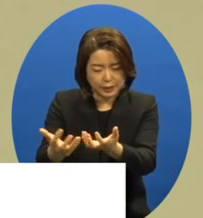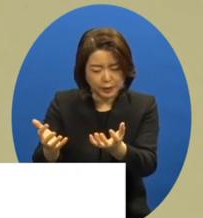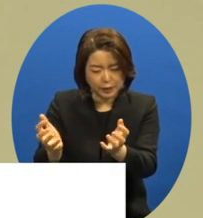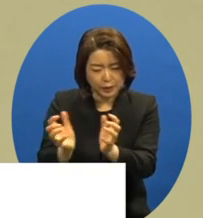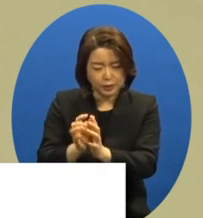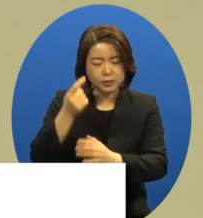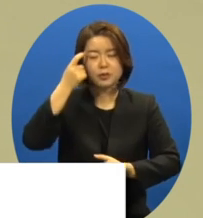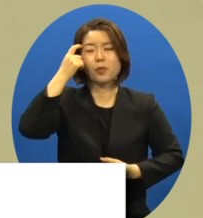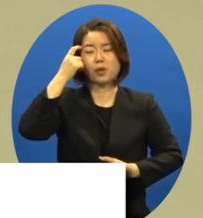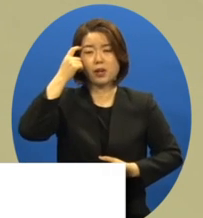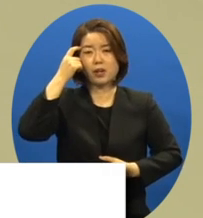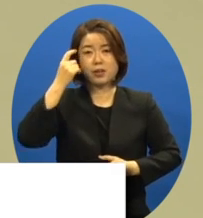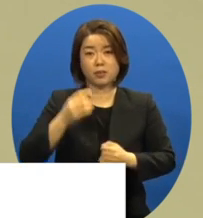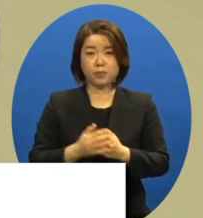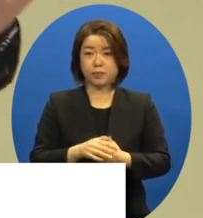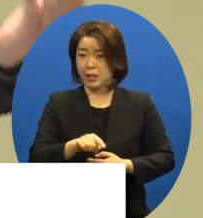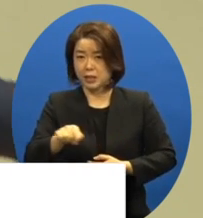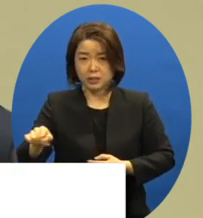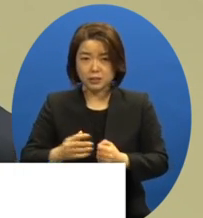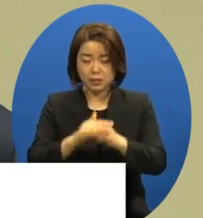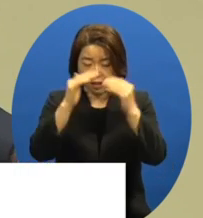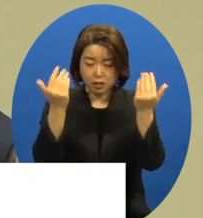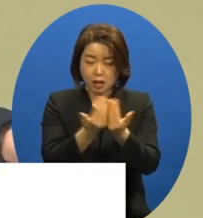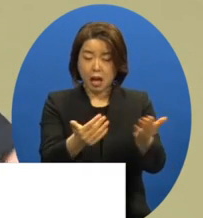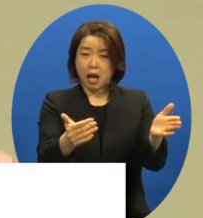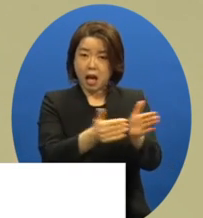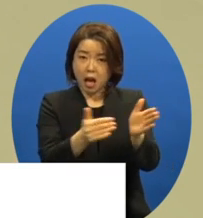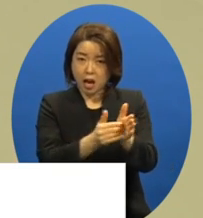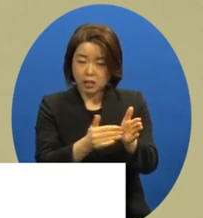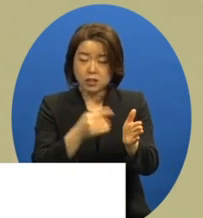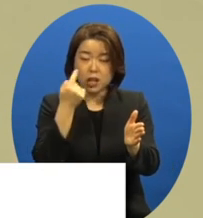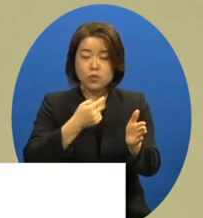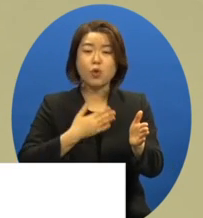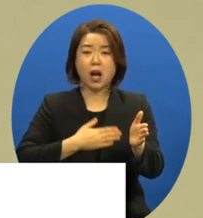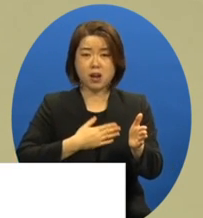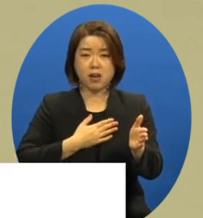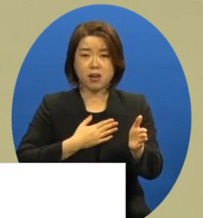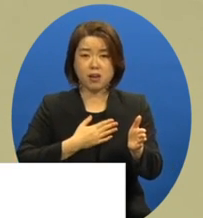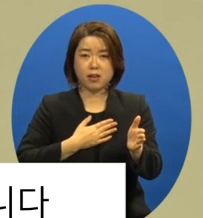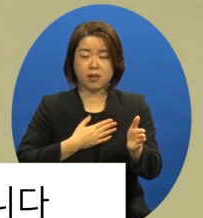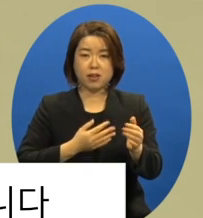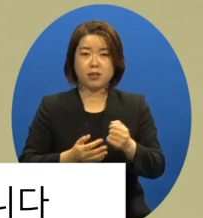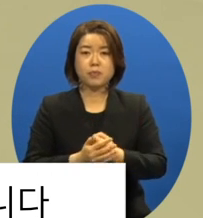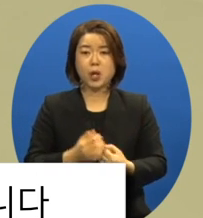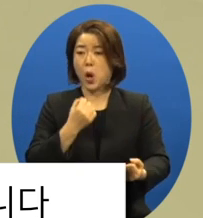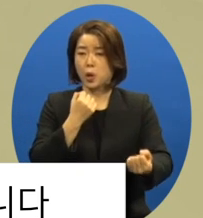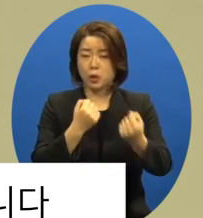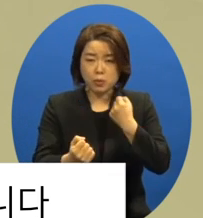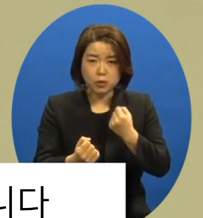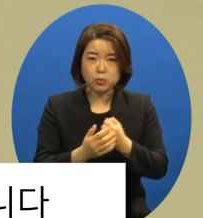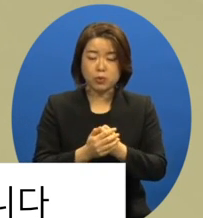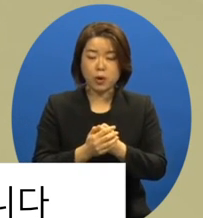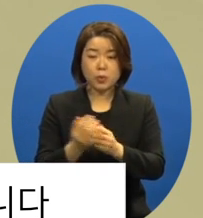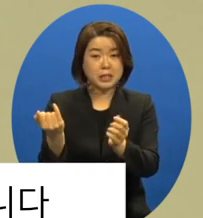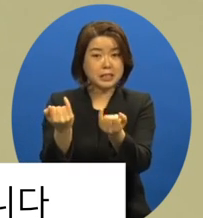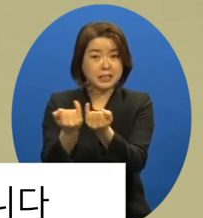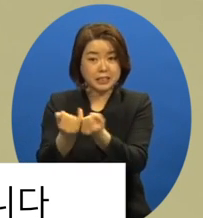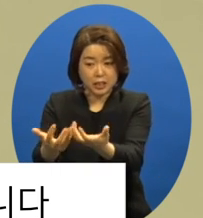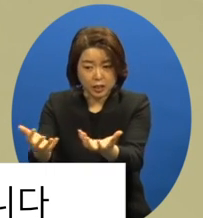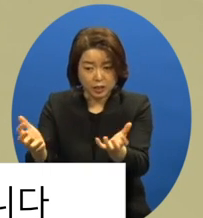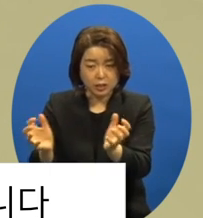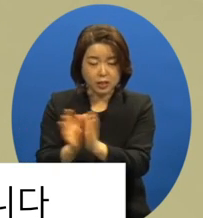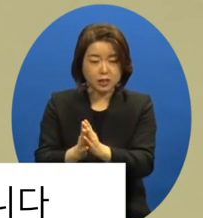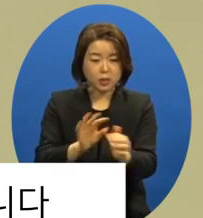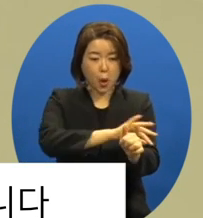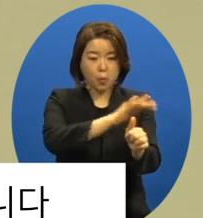나더랍니다. 그들은 다 끝난 것 줄로 알았습니다. 그럼에도 불구하고 그들은 무덤을 떠나지